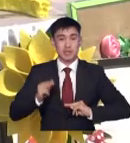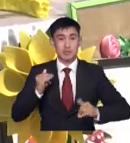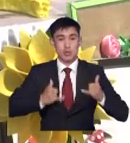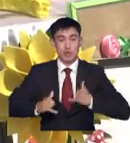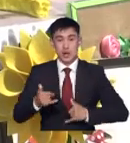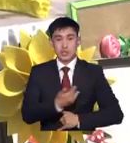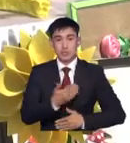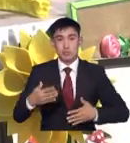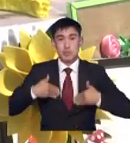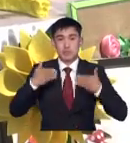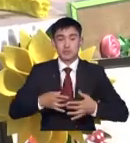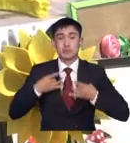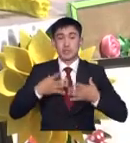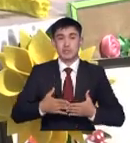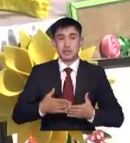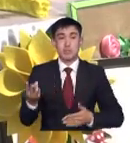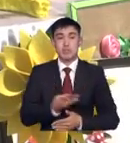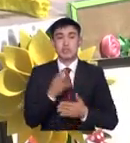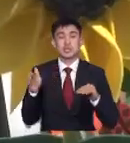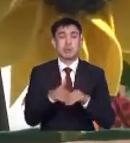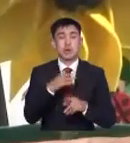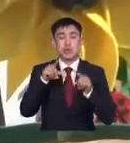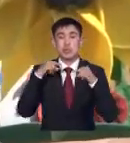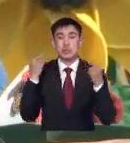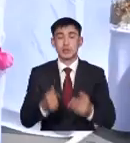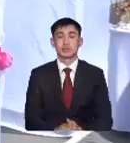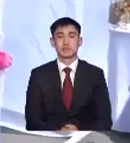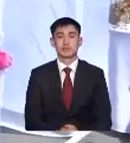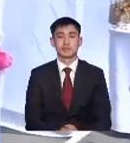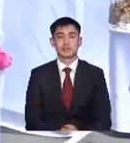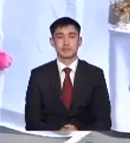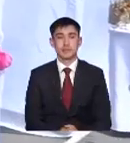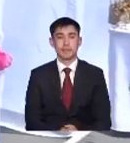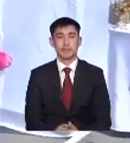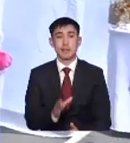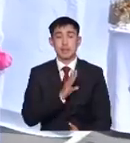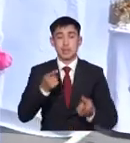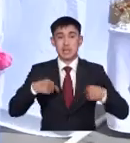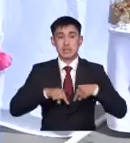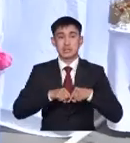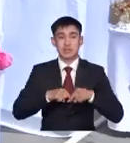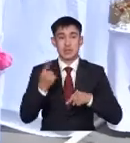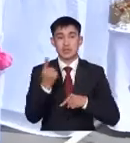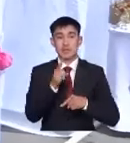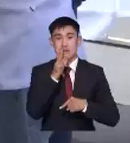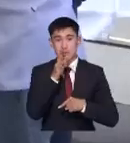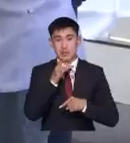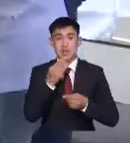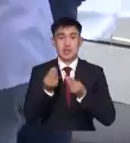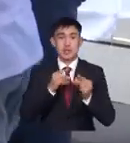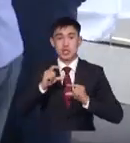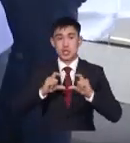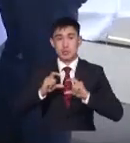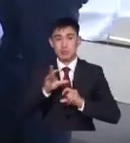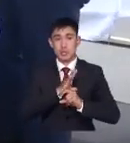педагогов хочу поздравить всех с праздником и пожелать добра и улыбок. Тут же был организован сеанс одновременной игры в шахматы.